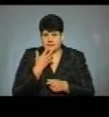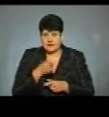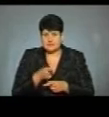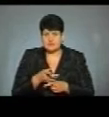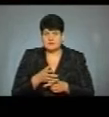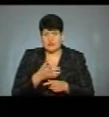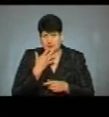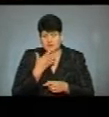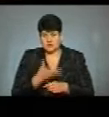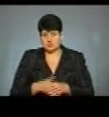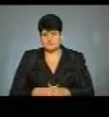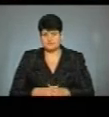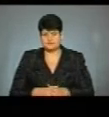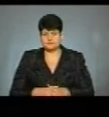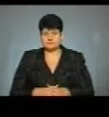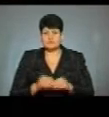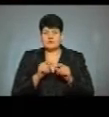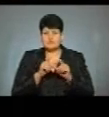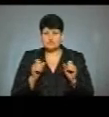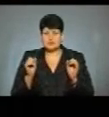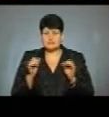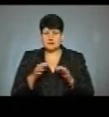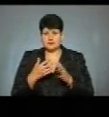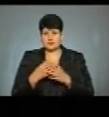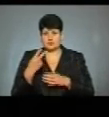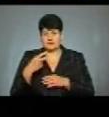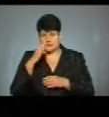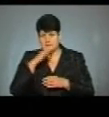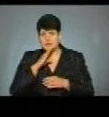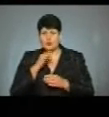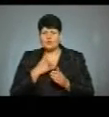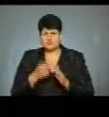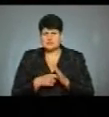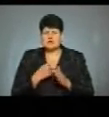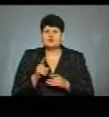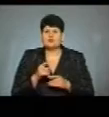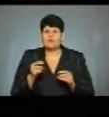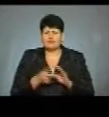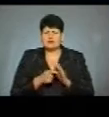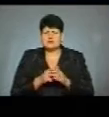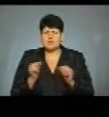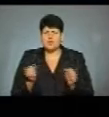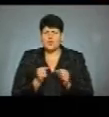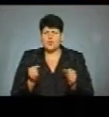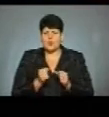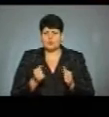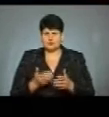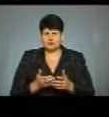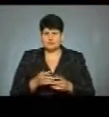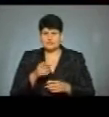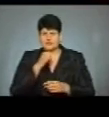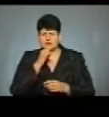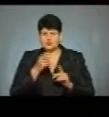під батареями тепліше. У школі зібралися близько 20 батьків. Хочуть дізнатися, чому в класах холодно, каже Анатолій Гордий. Він